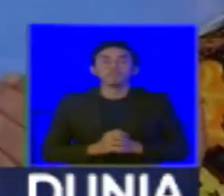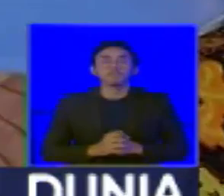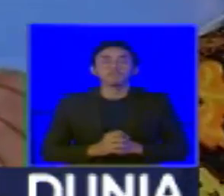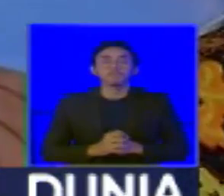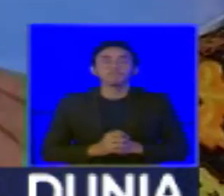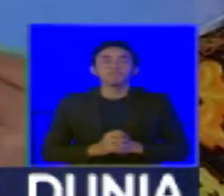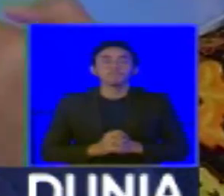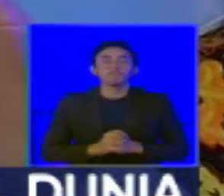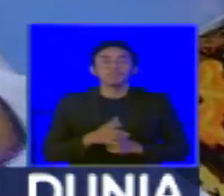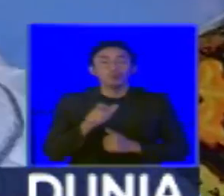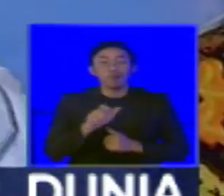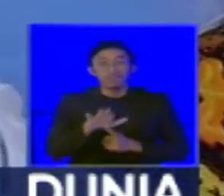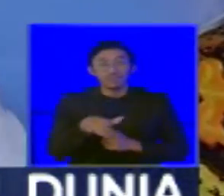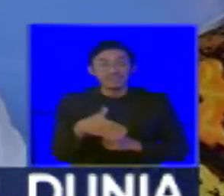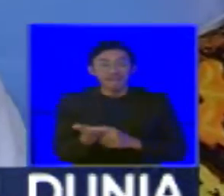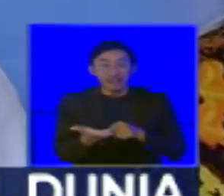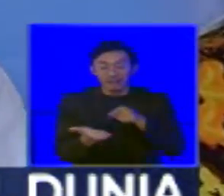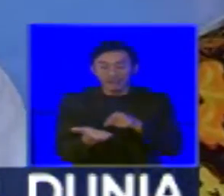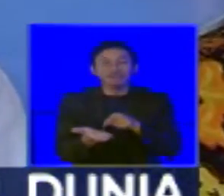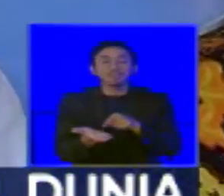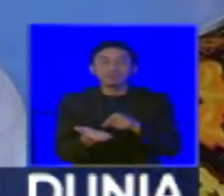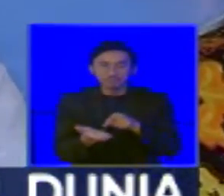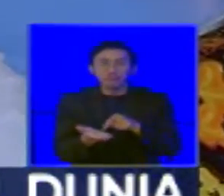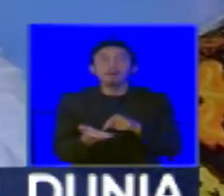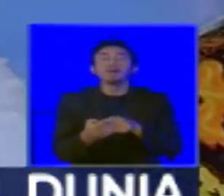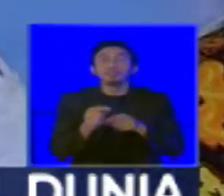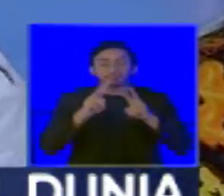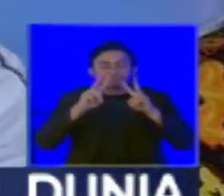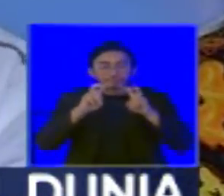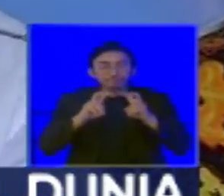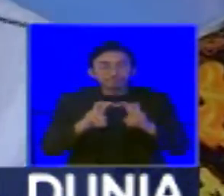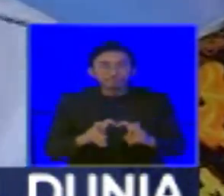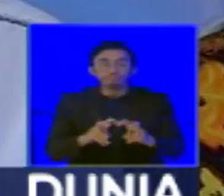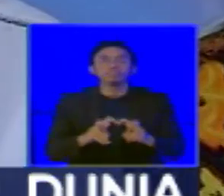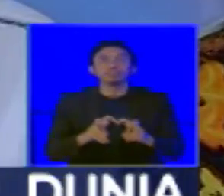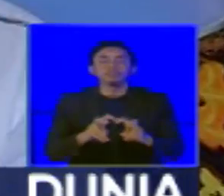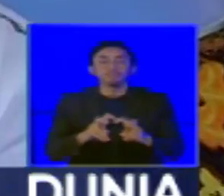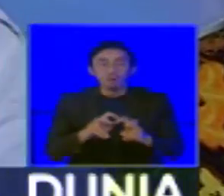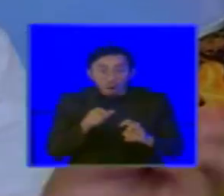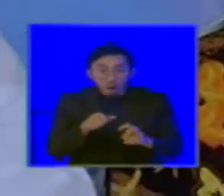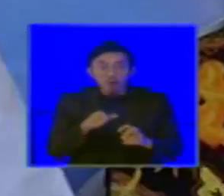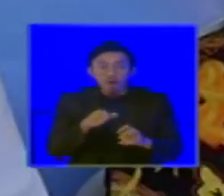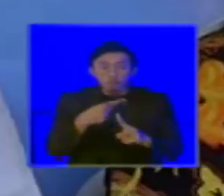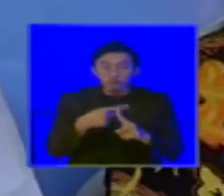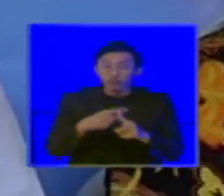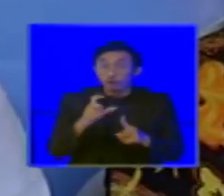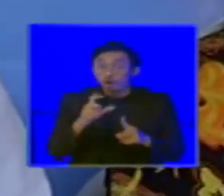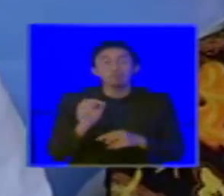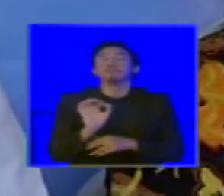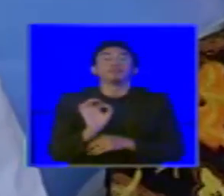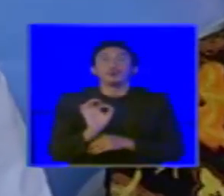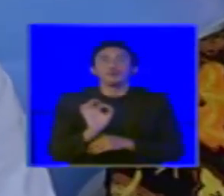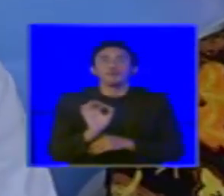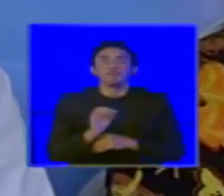ini sampai saat ini masih dievaluasi dan belum dinyatakan hasilnya itu positif karena memang dia